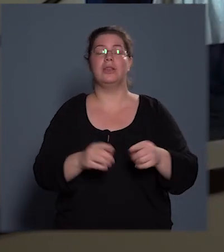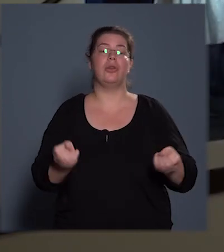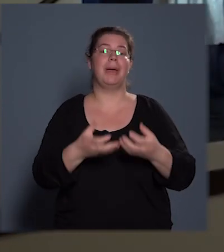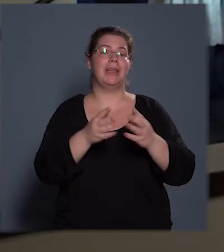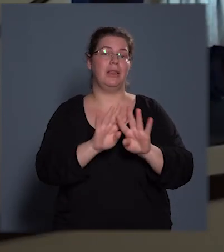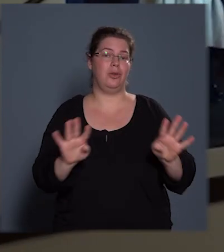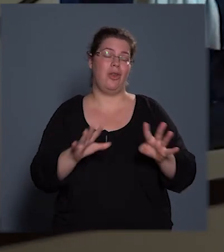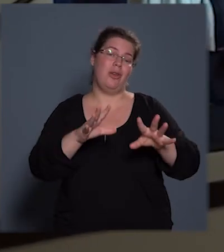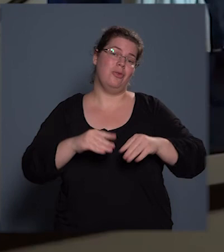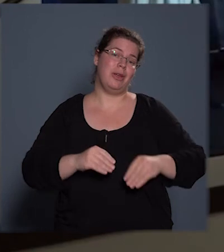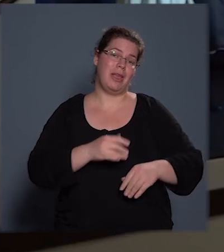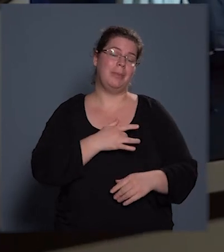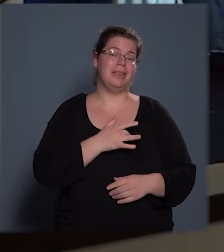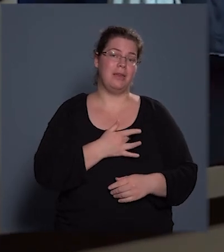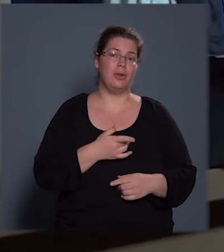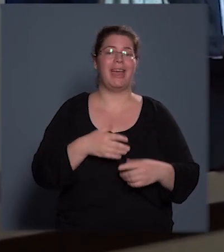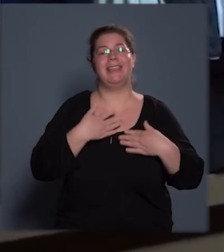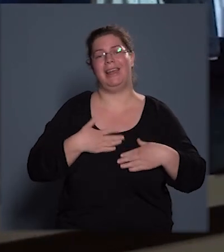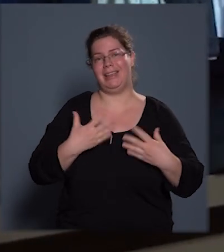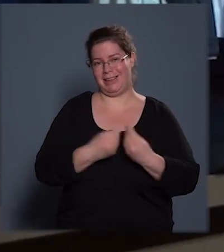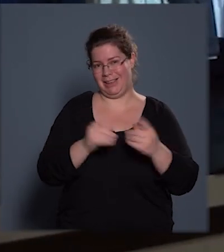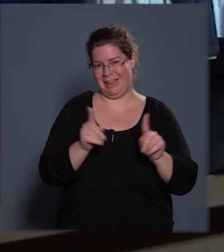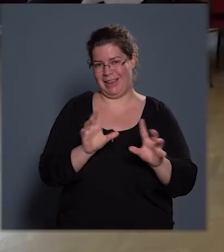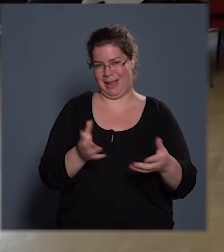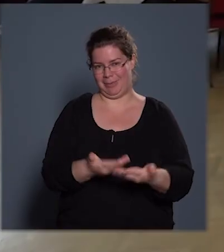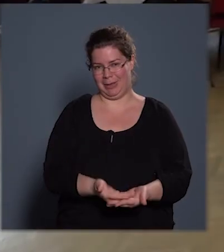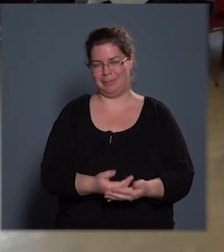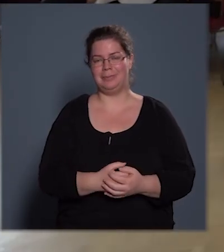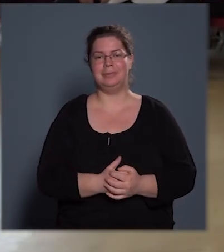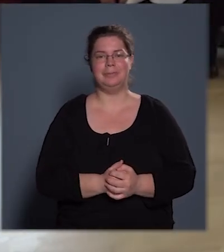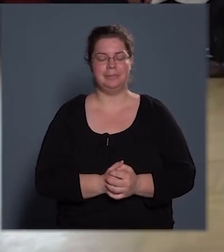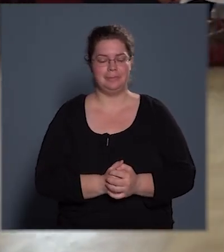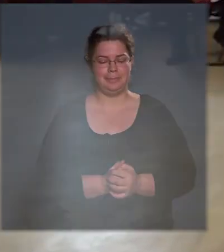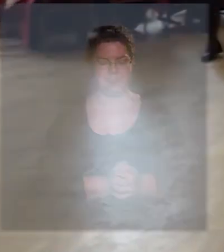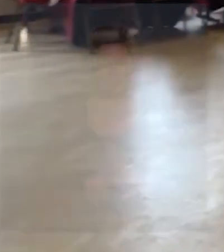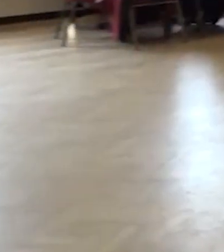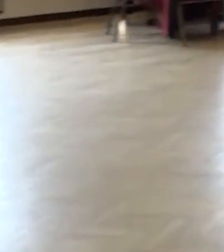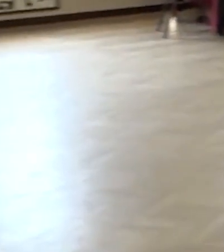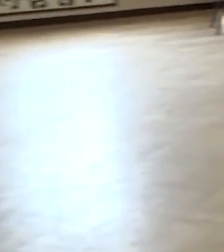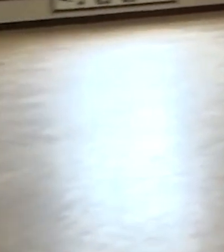fogadják a mi szívünket szeretettel egy kis énekformájában.